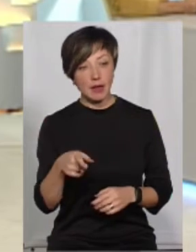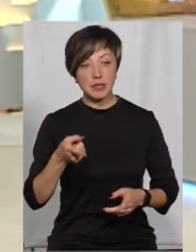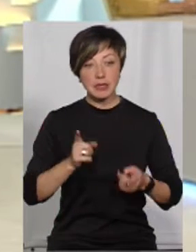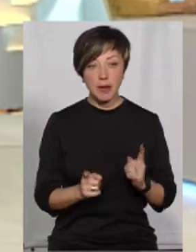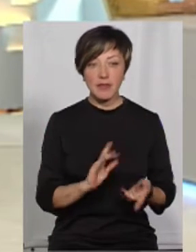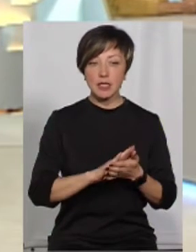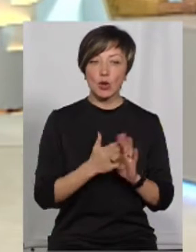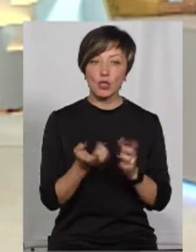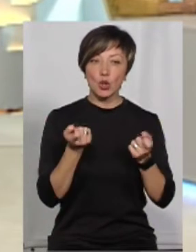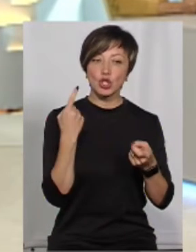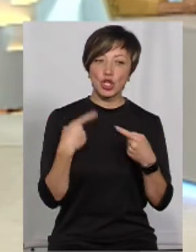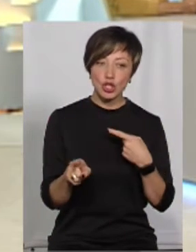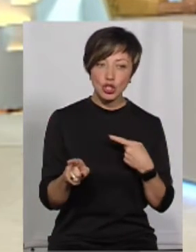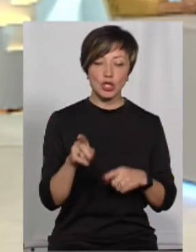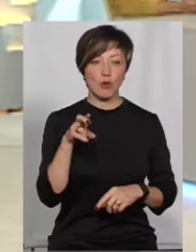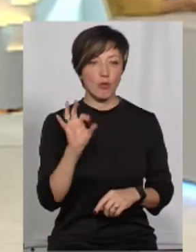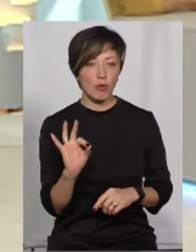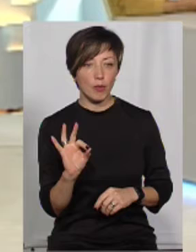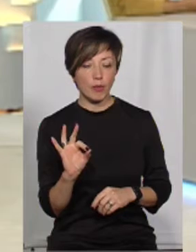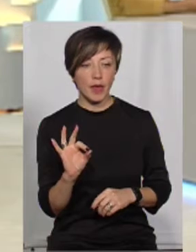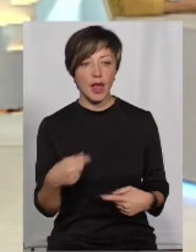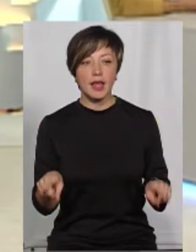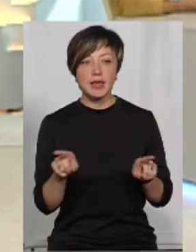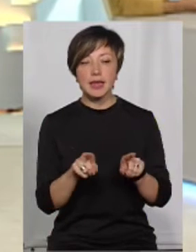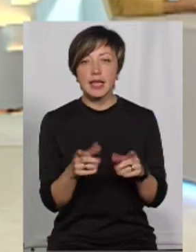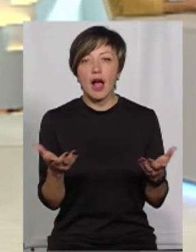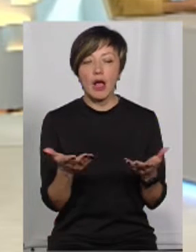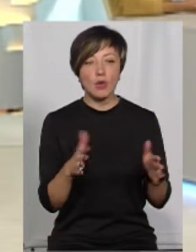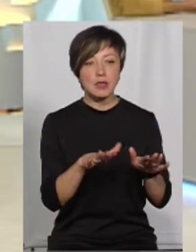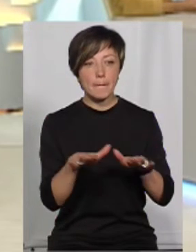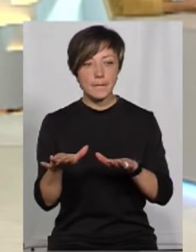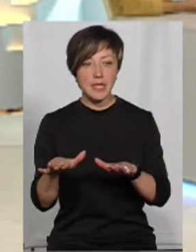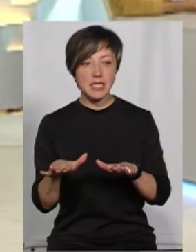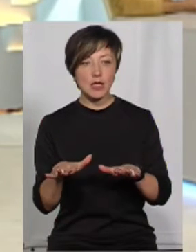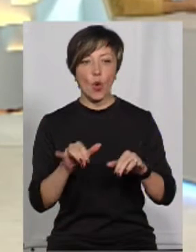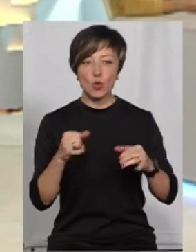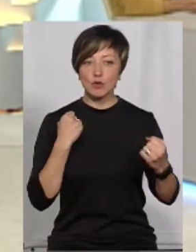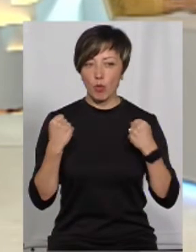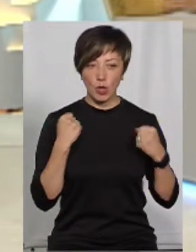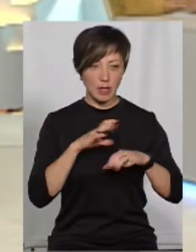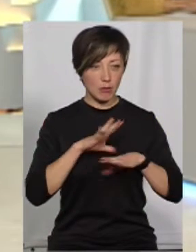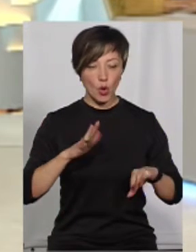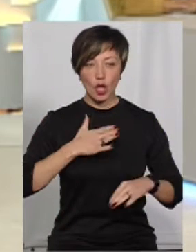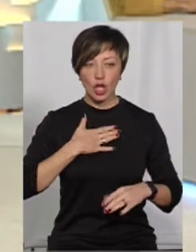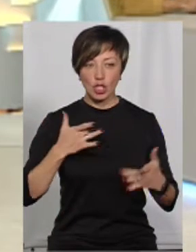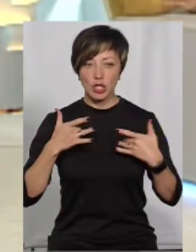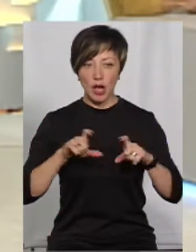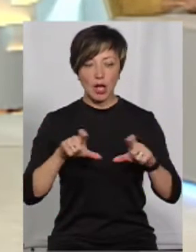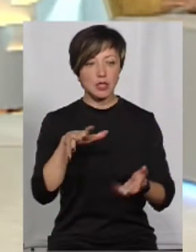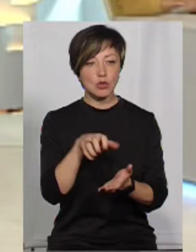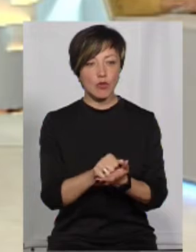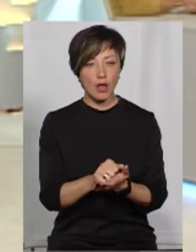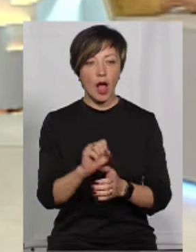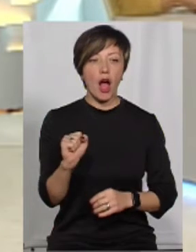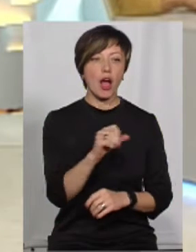насправді ситуація трошечки інша, тому що таких ось місць, як в спорті, тут не було. Наш театр